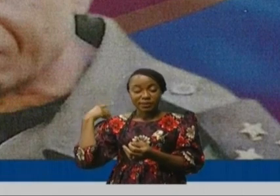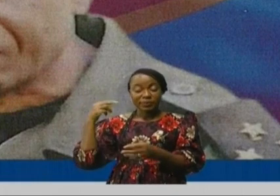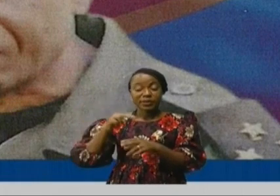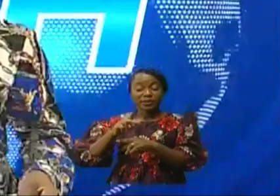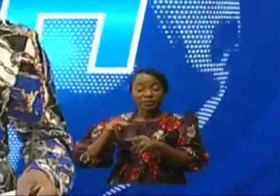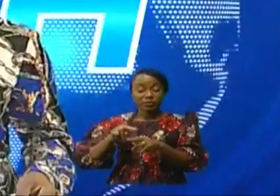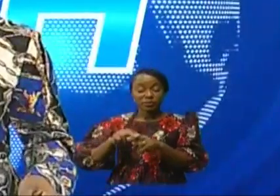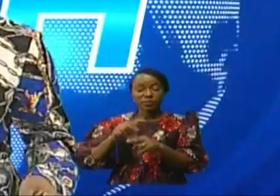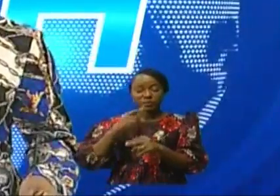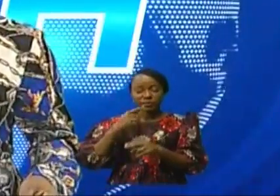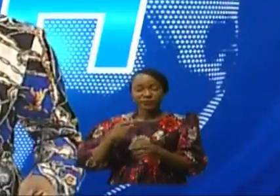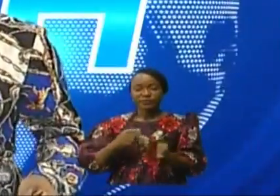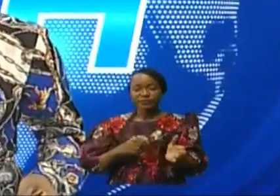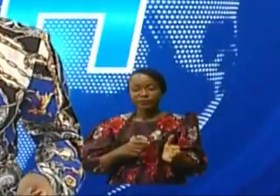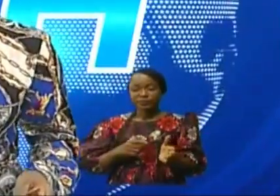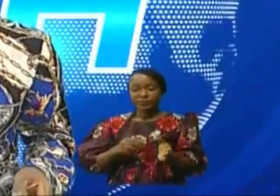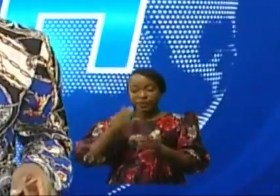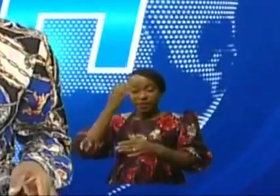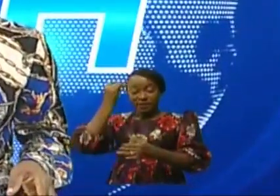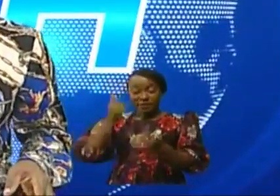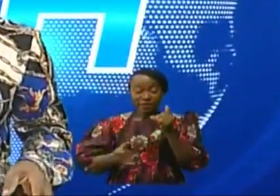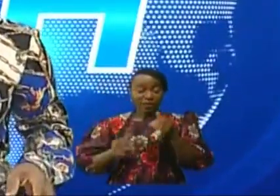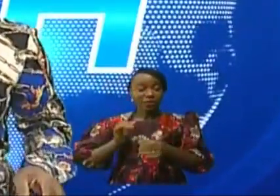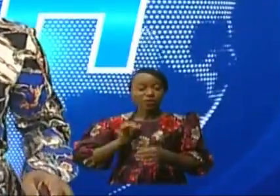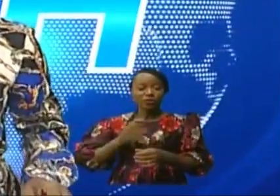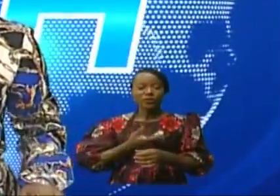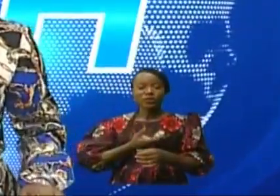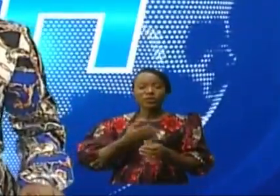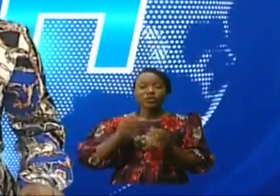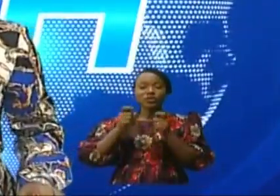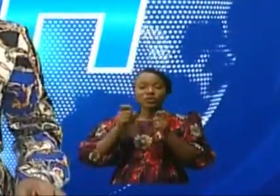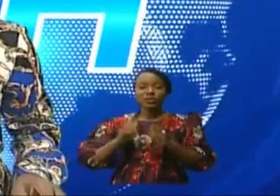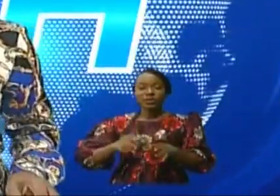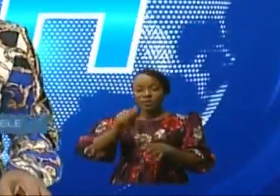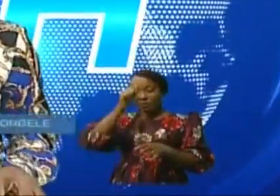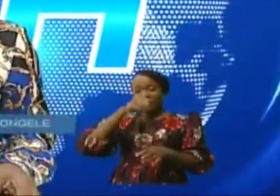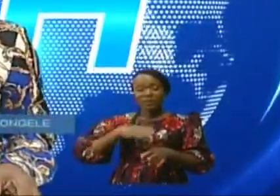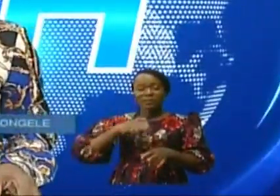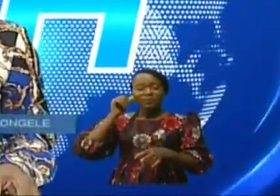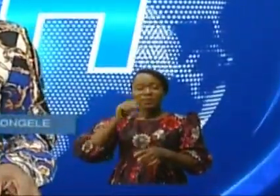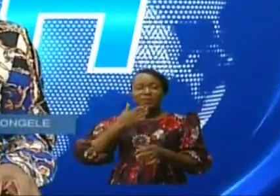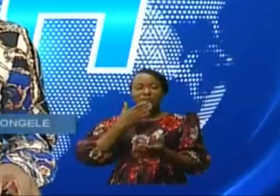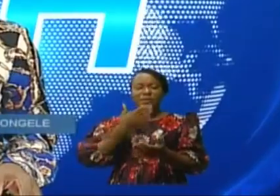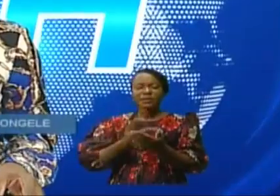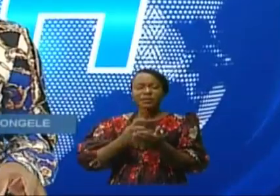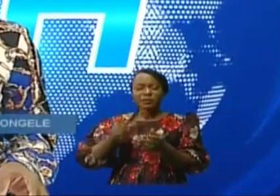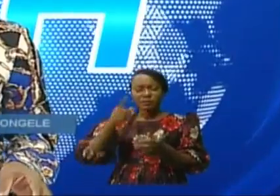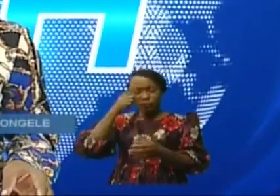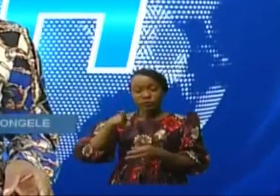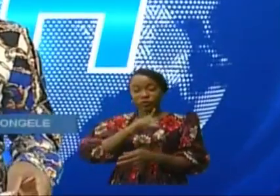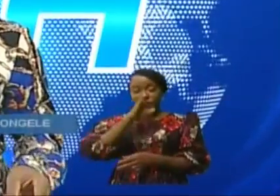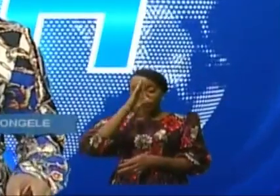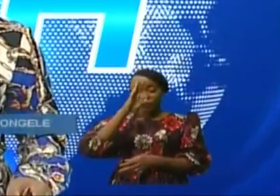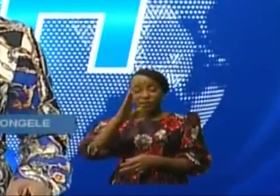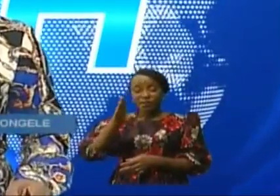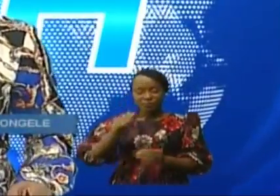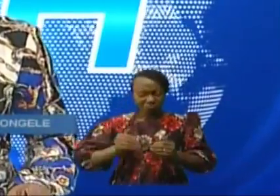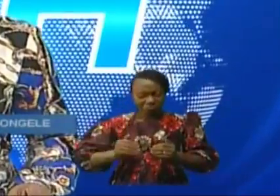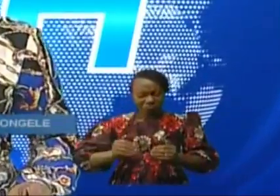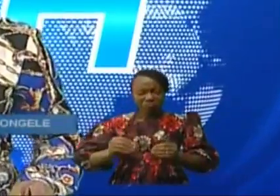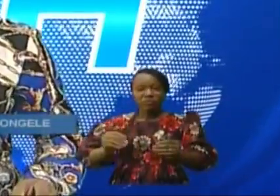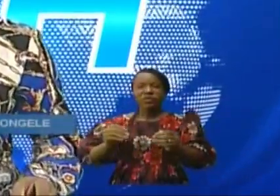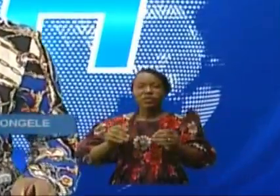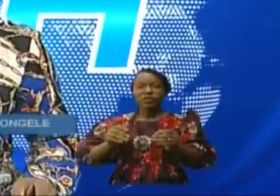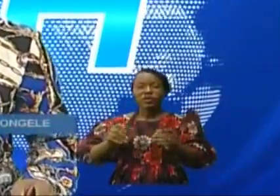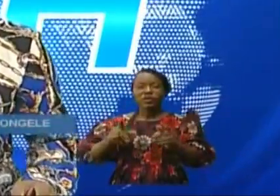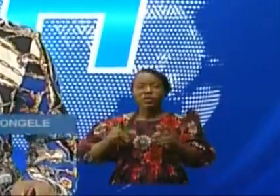nationale. Fin de ce journal, mesdames et messieurs, merci de votre fidélité. L'actualité continue sur la chaîne nationale. Retrouvez